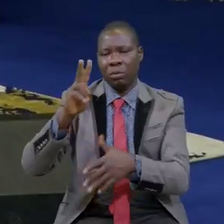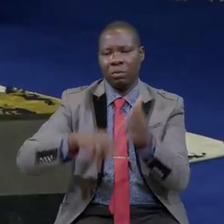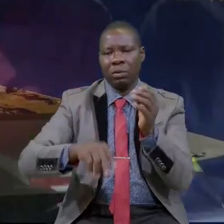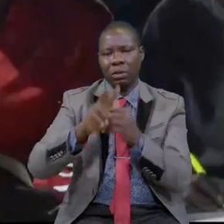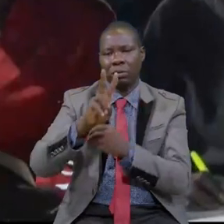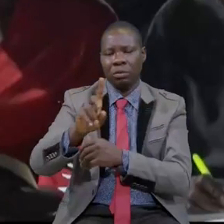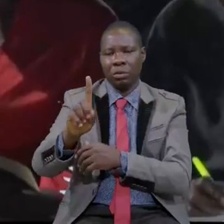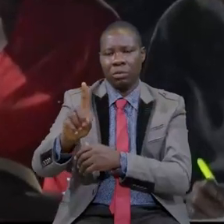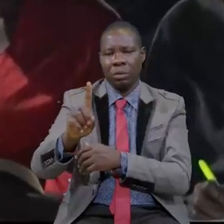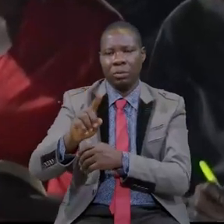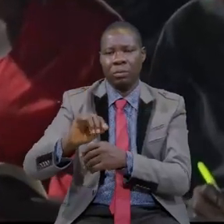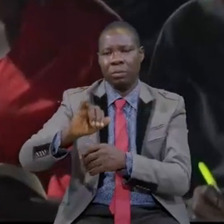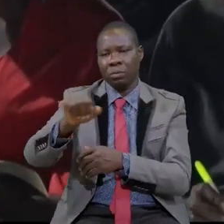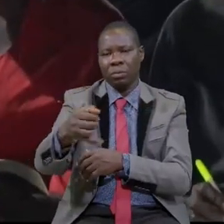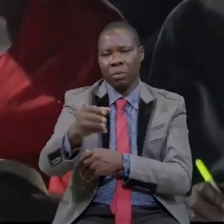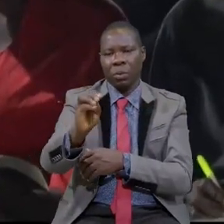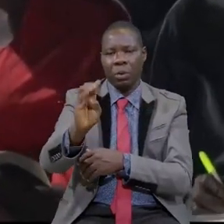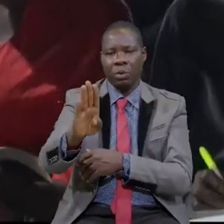verset 21, Job,